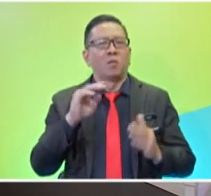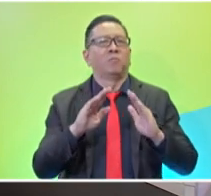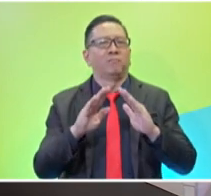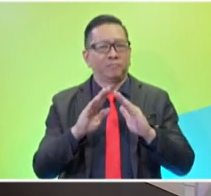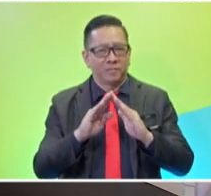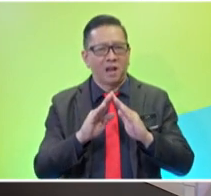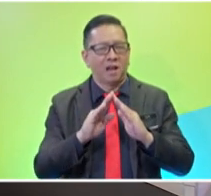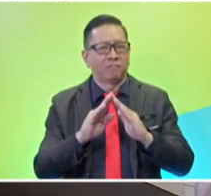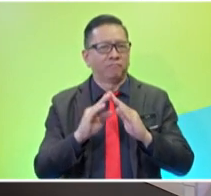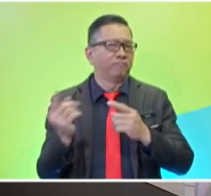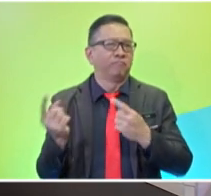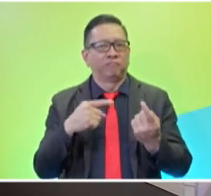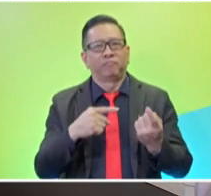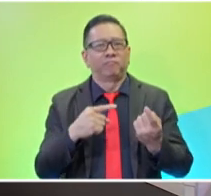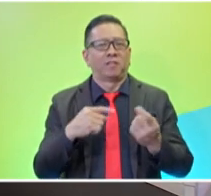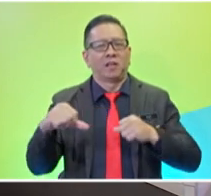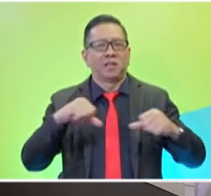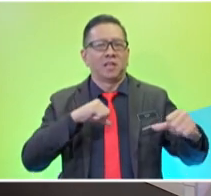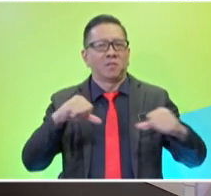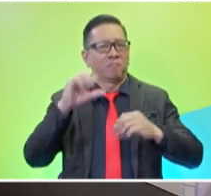keju kita buat